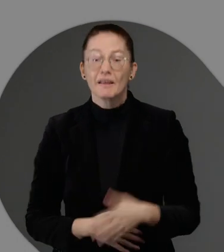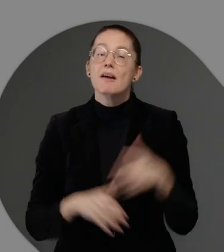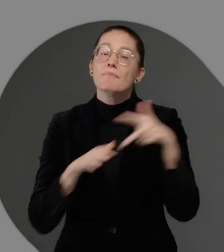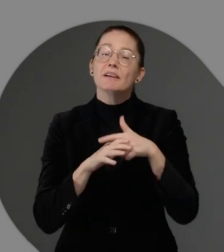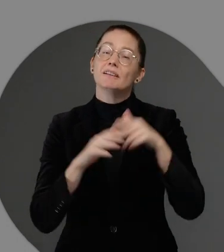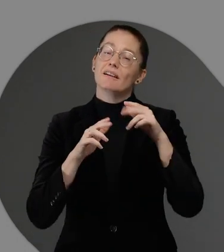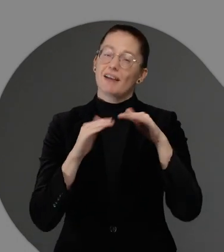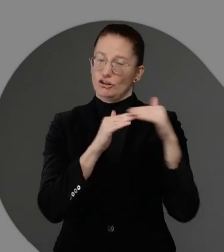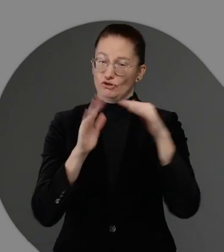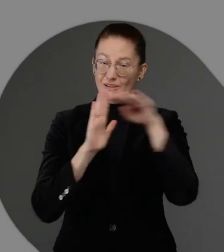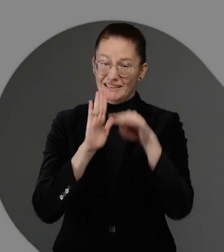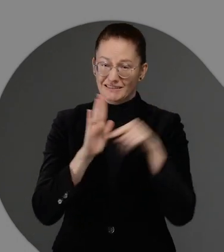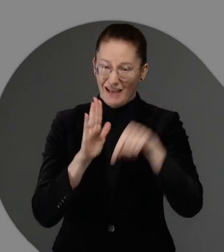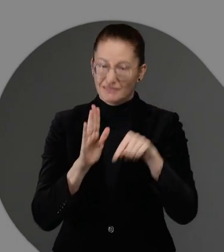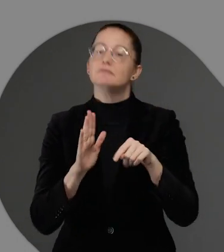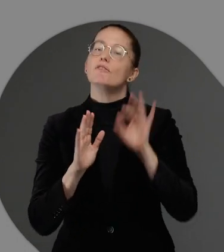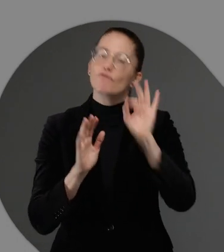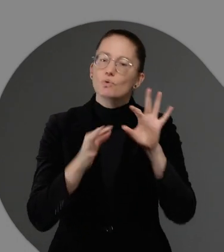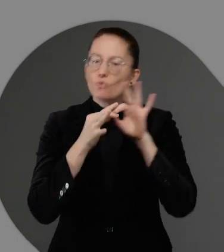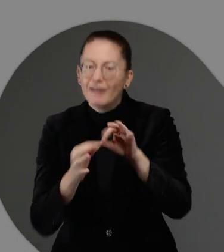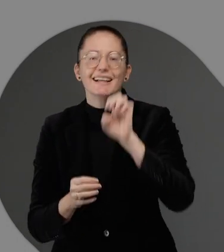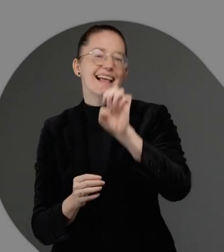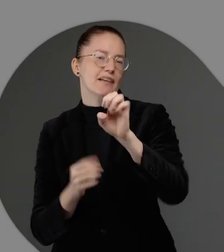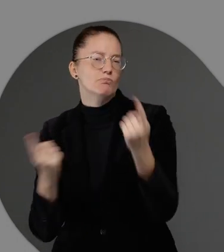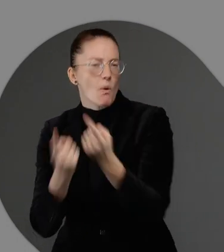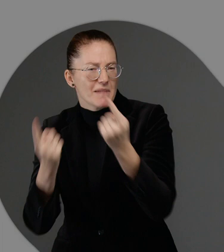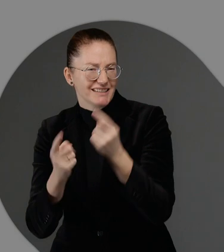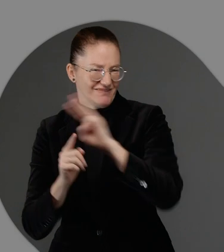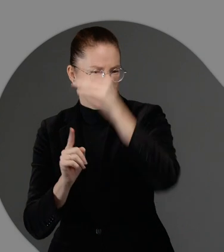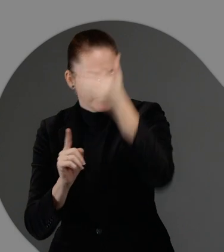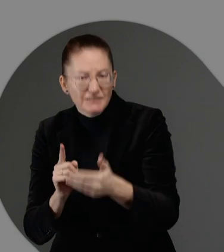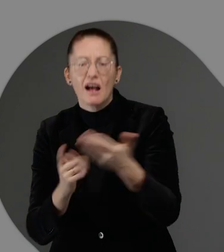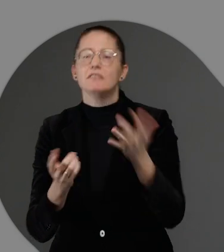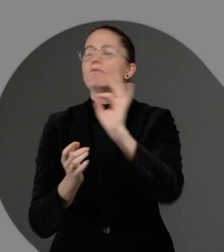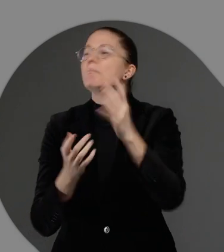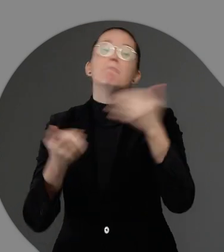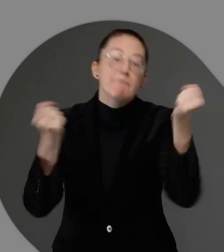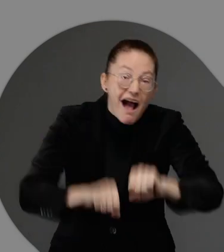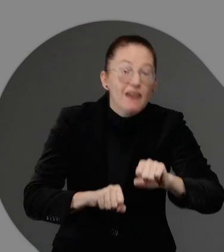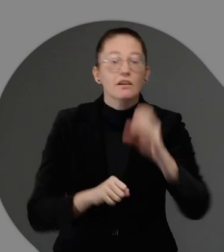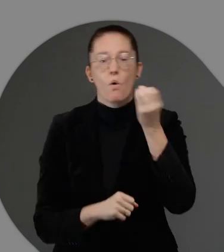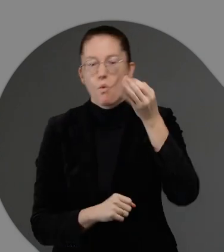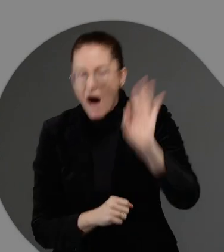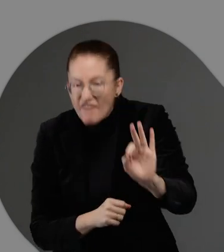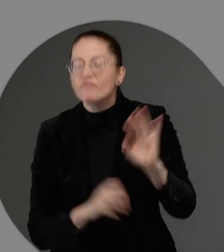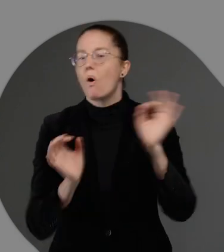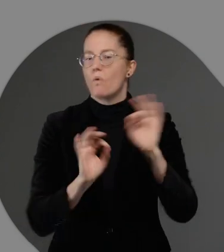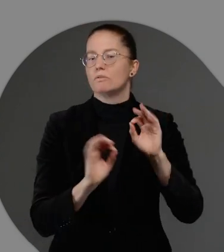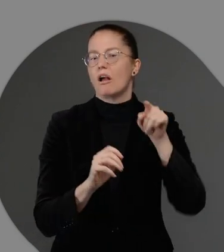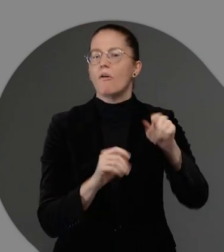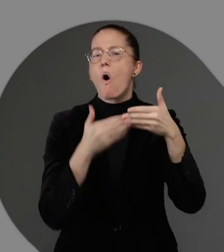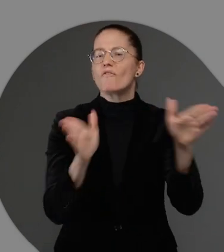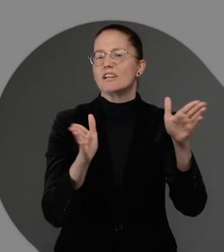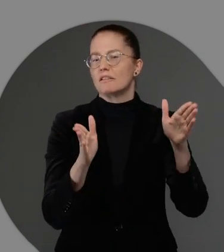Das BGSTG gilt auch für E-Commerce-Websites, für Banken, den ORF und öffentlich geförderte